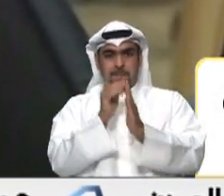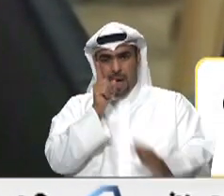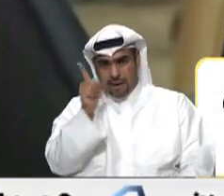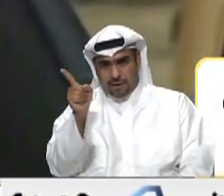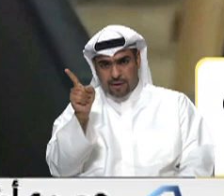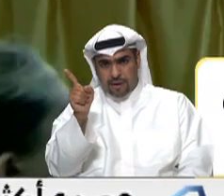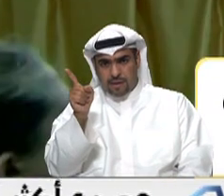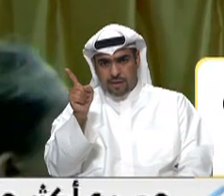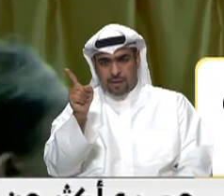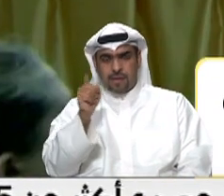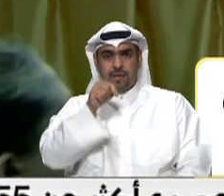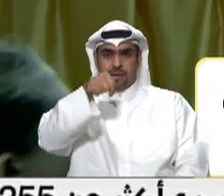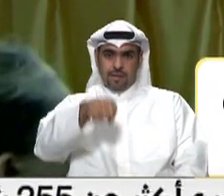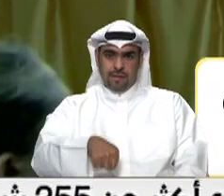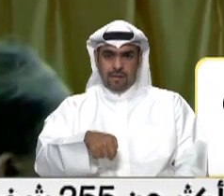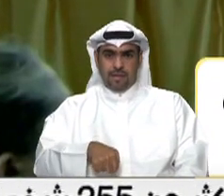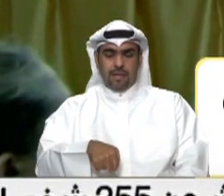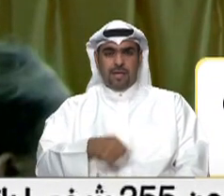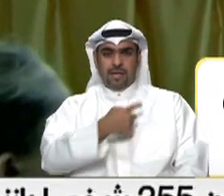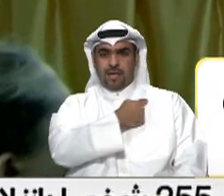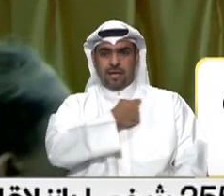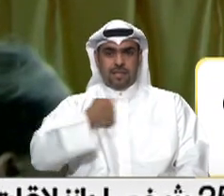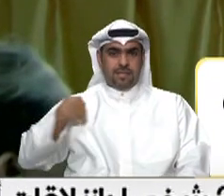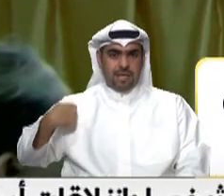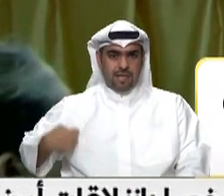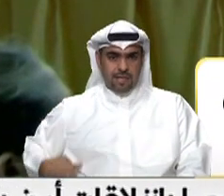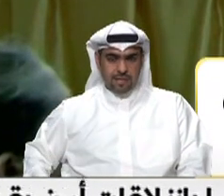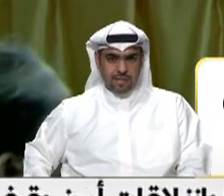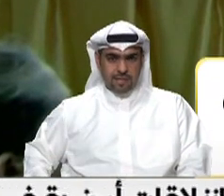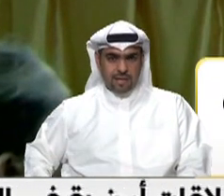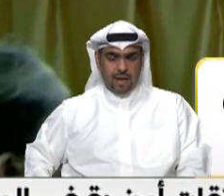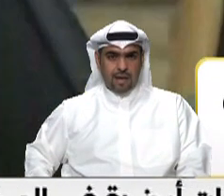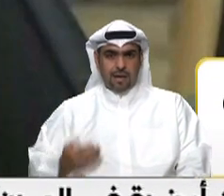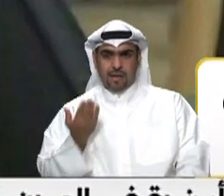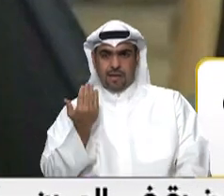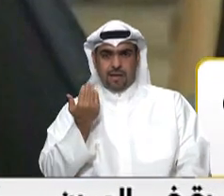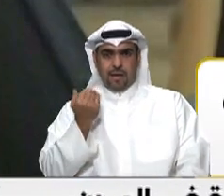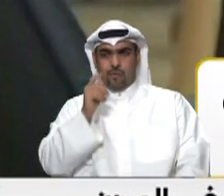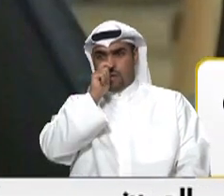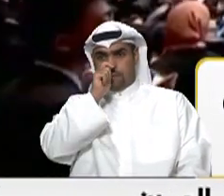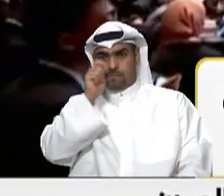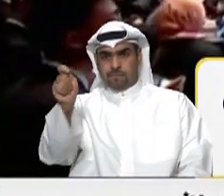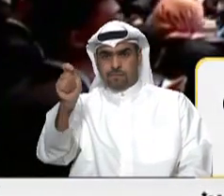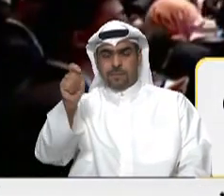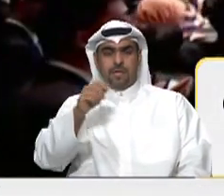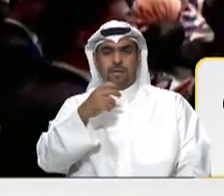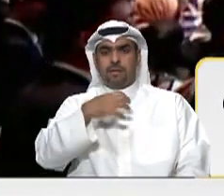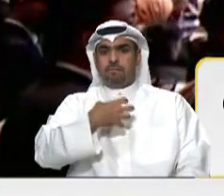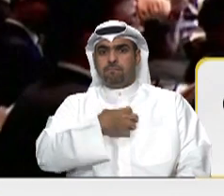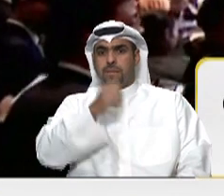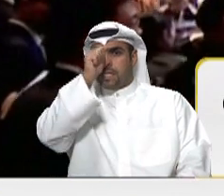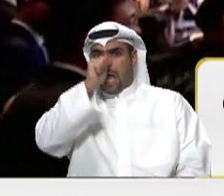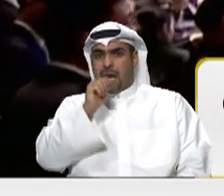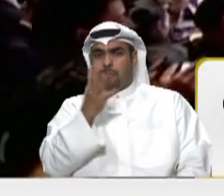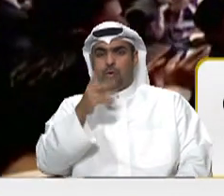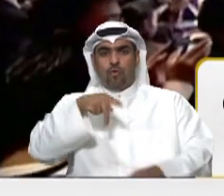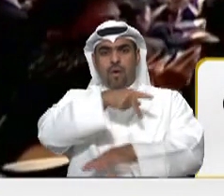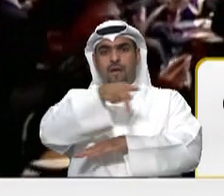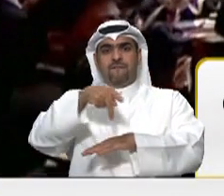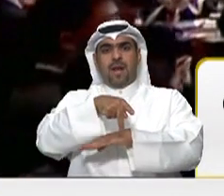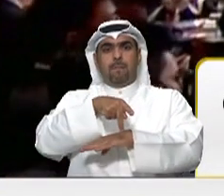جمهوريه الصين الشعبيه ضد الفلبين في بحر الصين الجنوبي على مدى الاشهر القليله الماضيه وعلى الرغم من ان